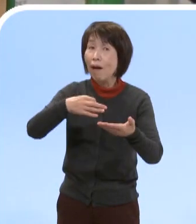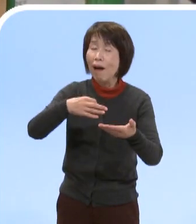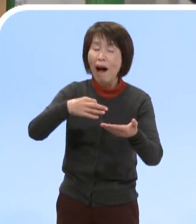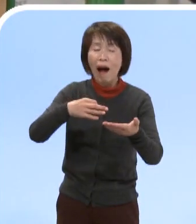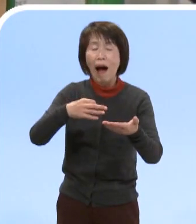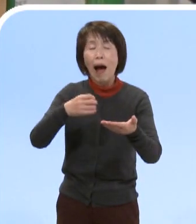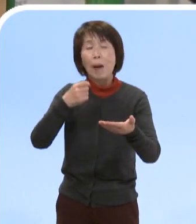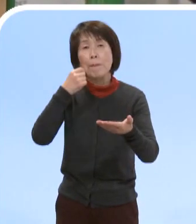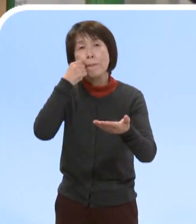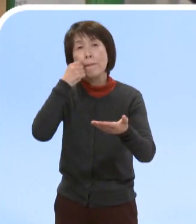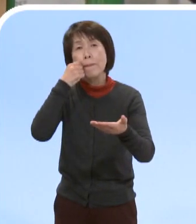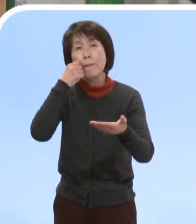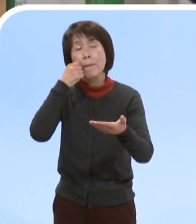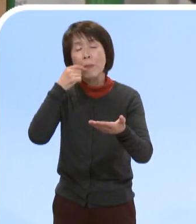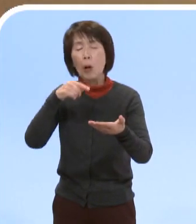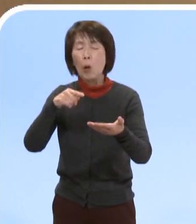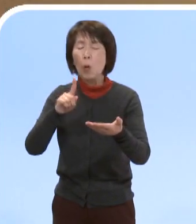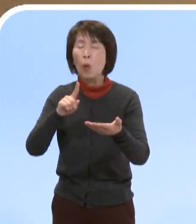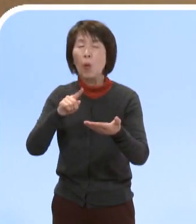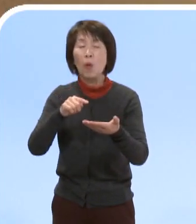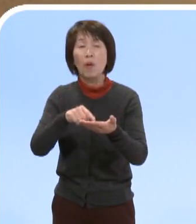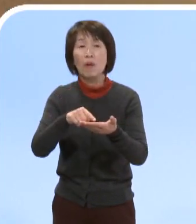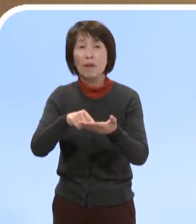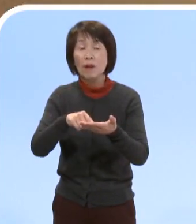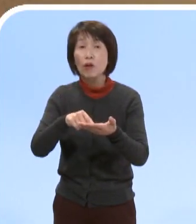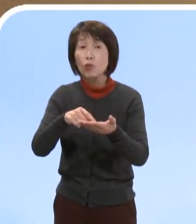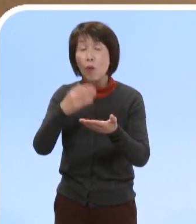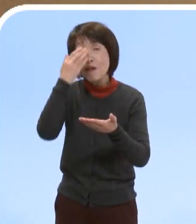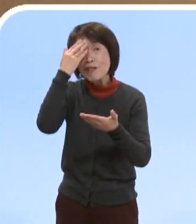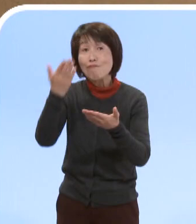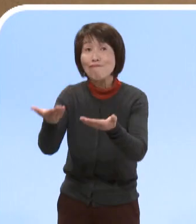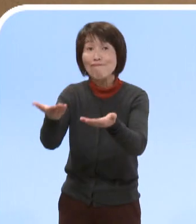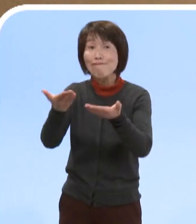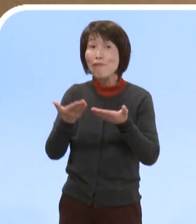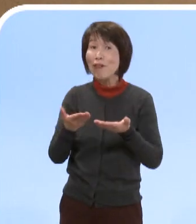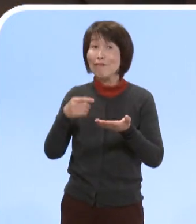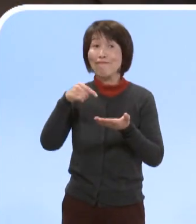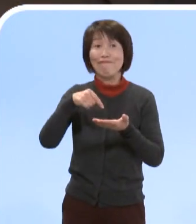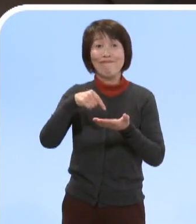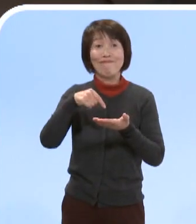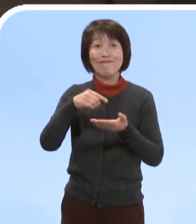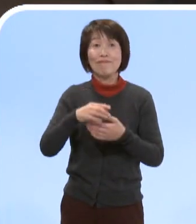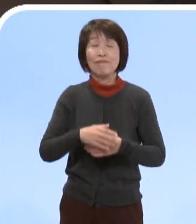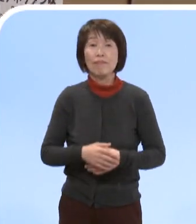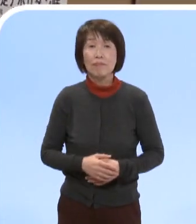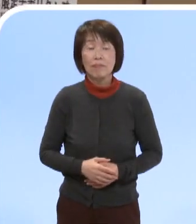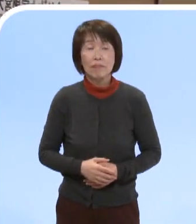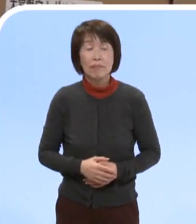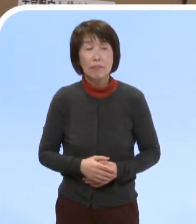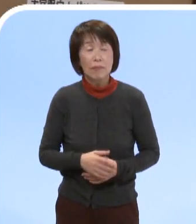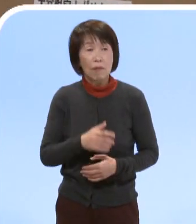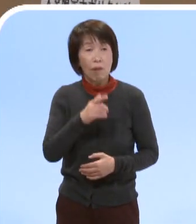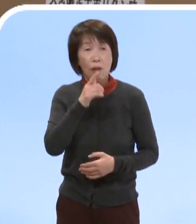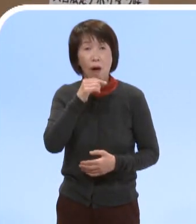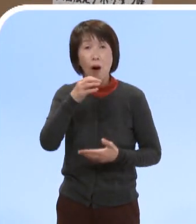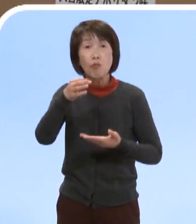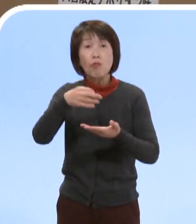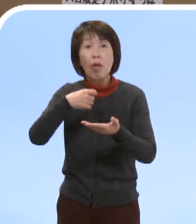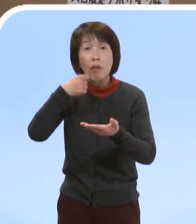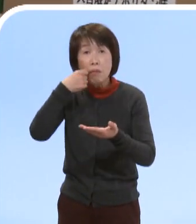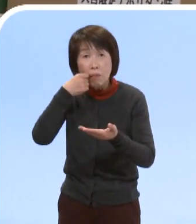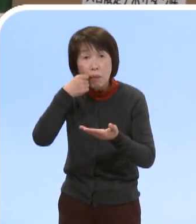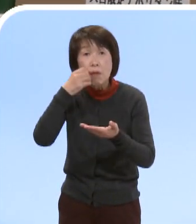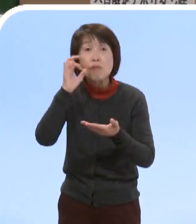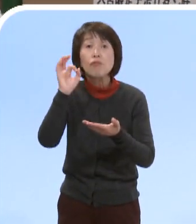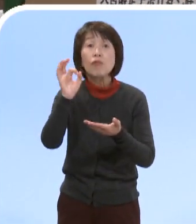もう売れなくなったっていう形で、じゃあフードバンクさん活用してくださいということでこっちに来てます。 売ることができなくなってしまったってい